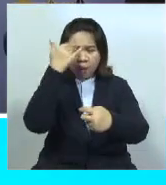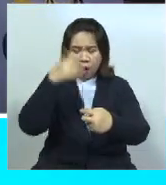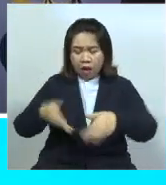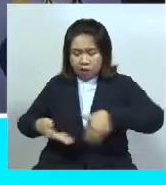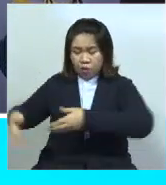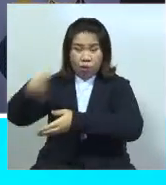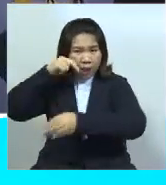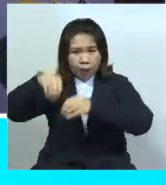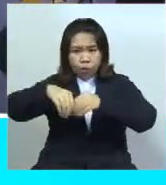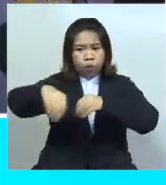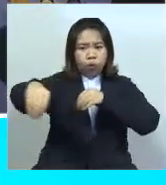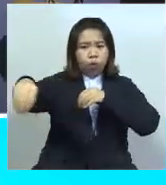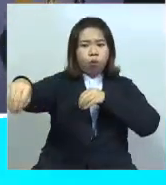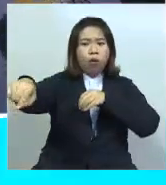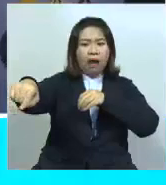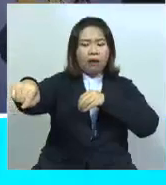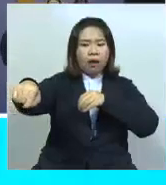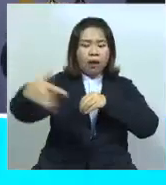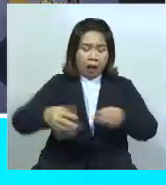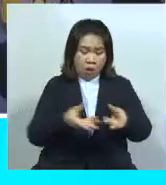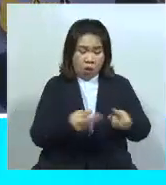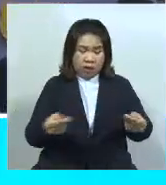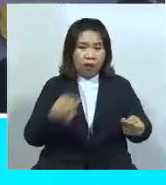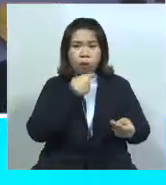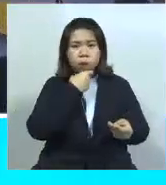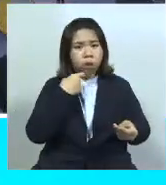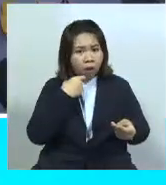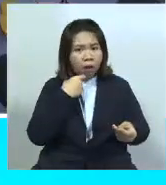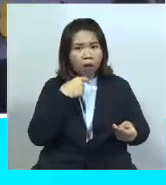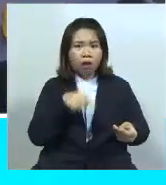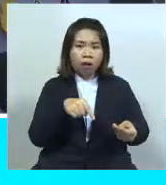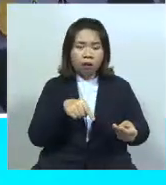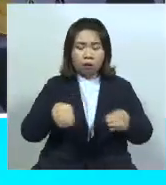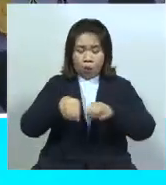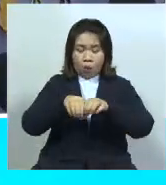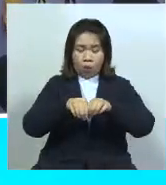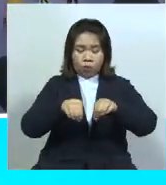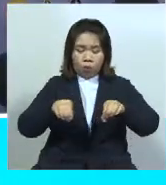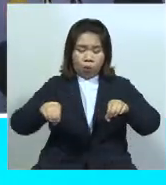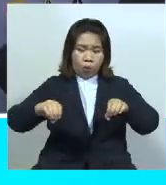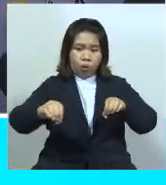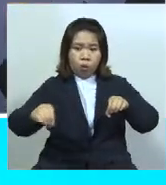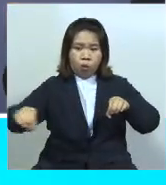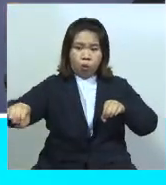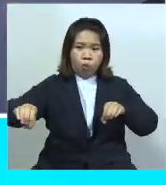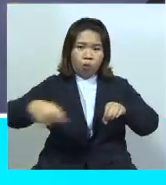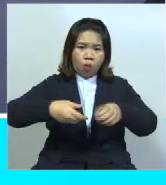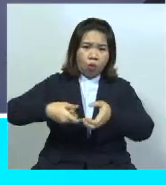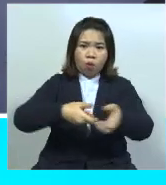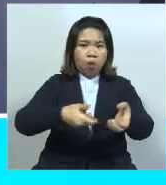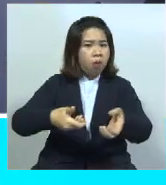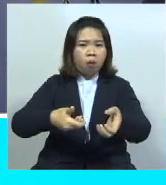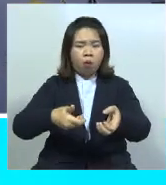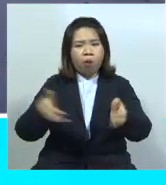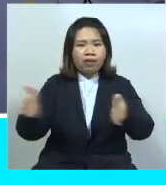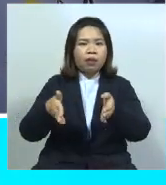แล้วก็พื้นที่ที่อยู่ในป่าเนี่ยมันแห้งมากนะครับท่อดับเพลิงที่เรามีปัจจุบันนั้นเนี่ยมันก็ยังยาวไม่